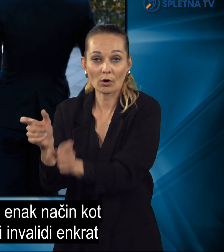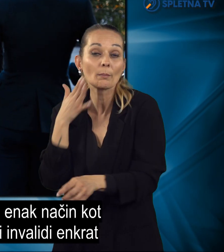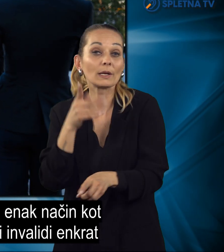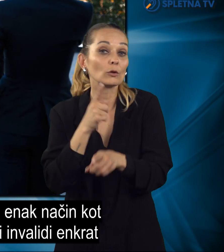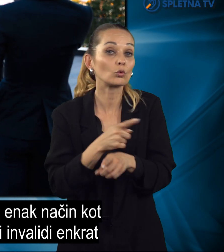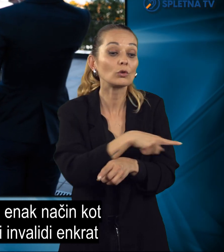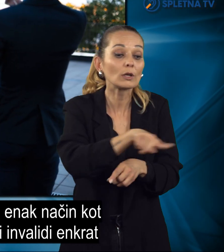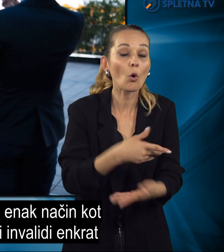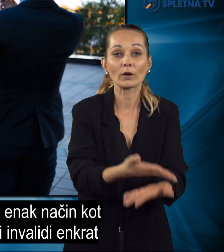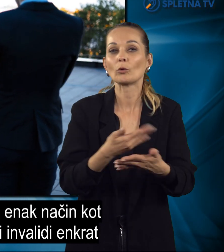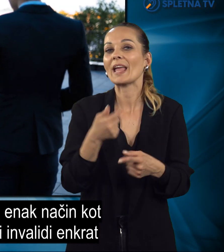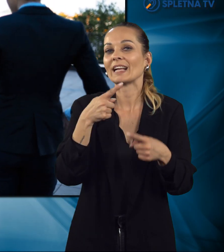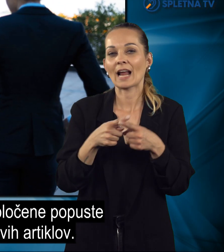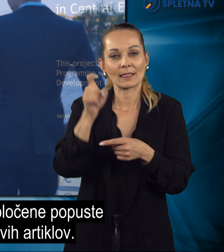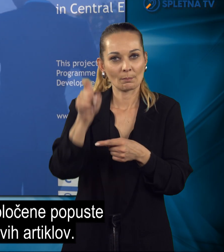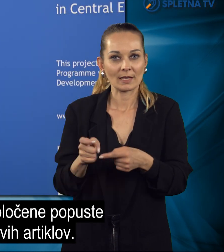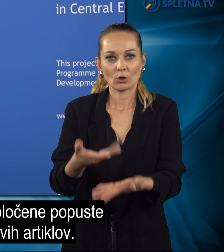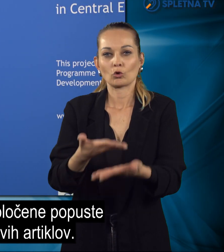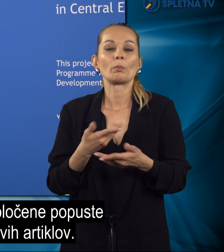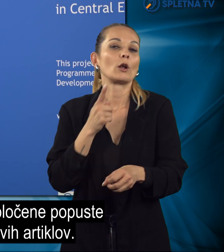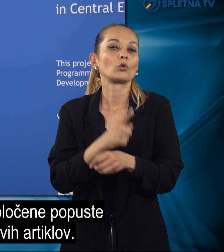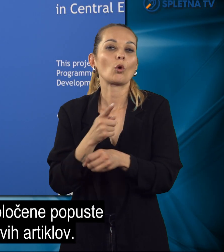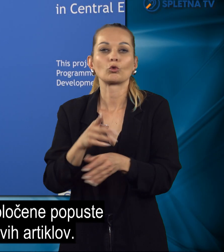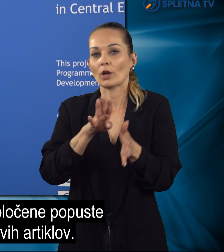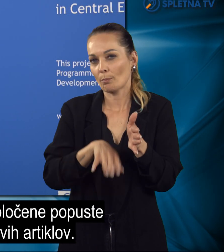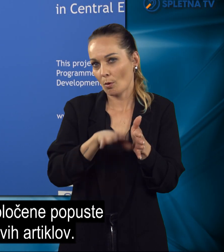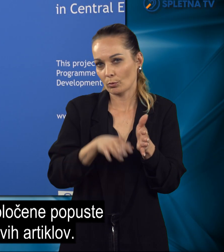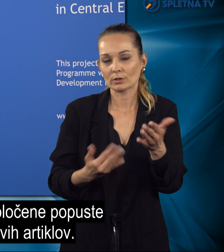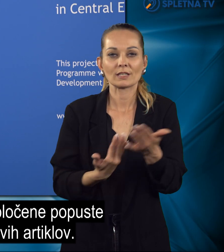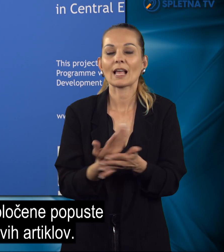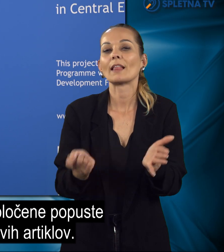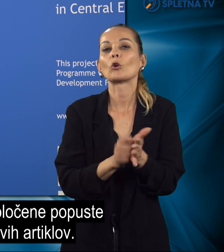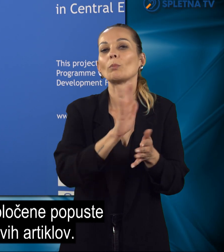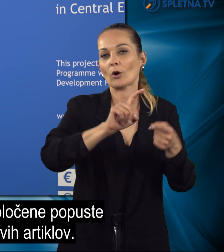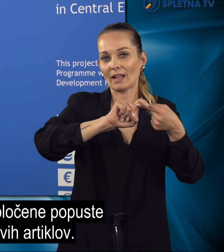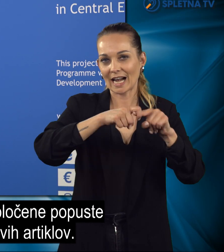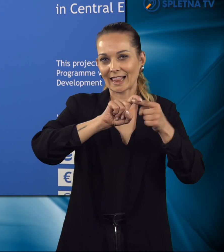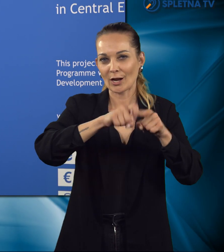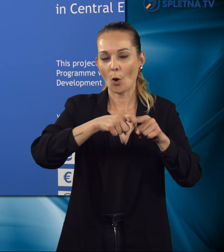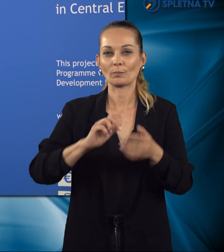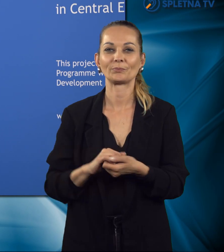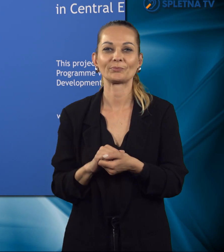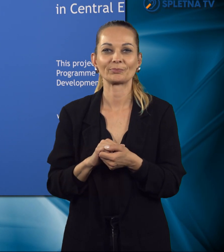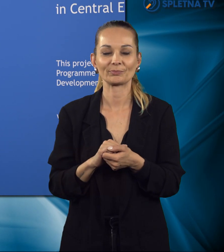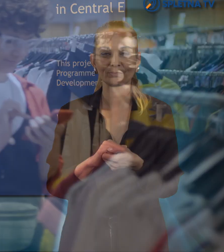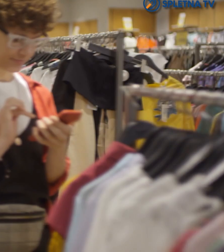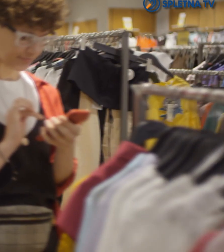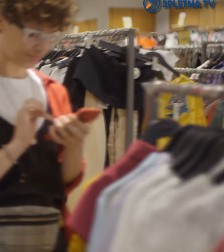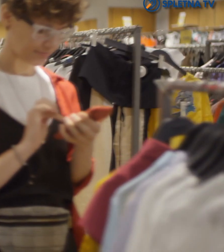kot upokojenci tudi naši invalidi enkrat mesečno dobivali pač določene popuste, ne, pri nakupu njihovih artiklov.